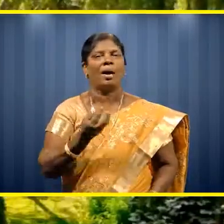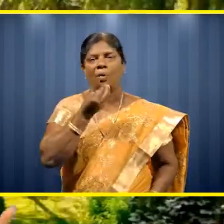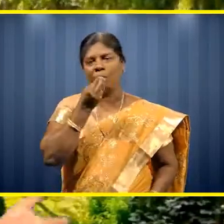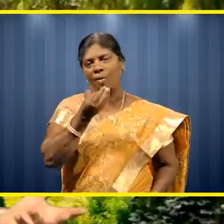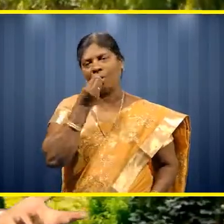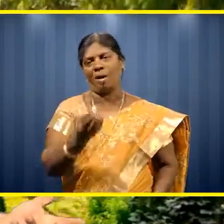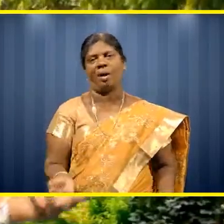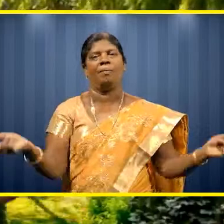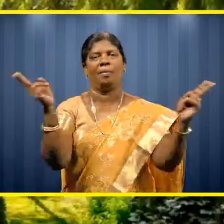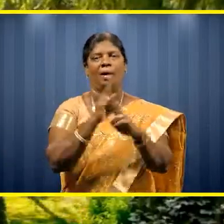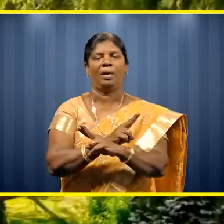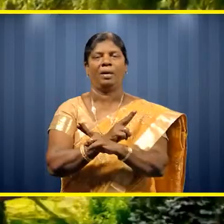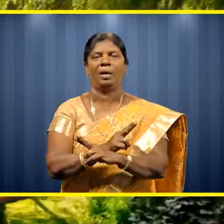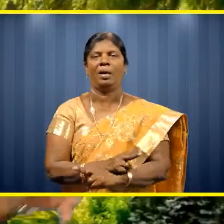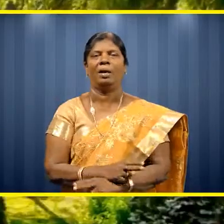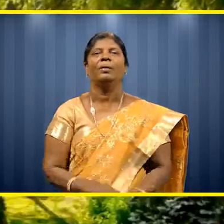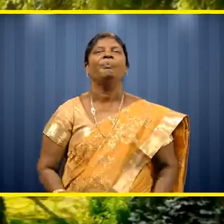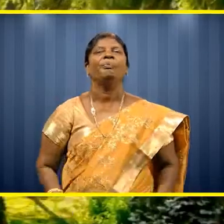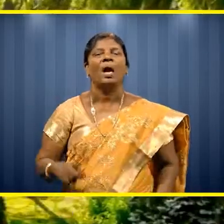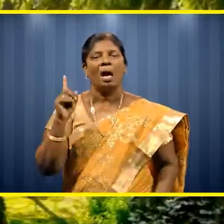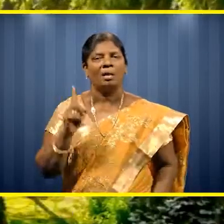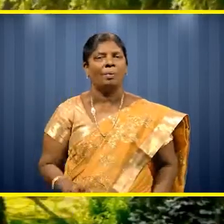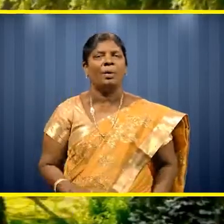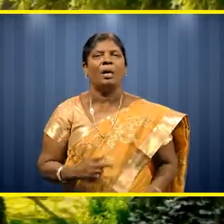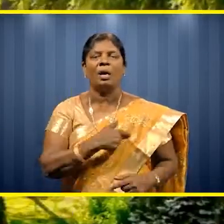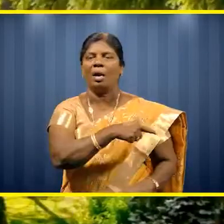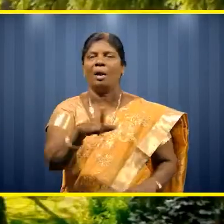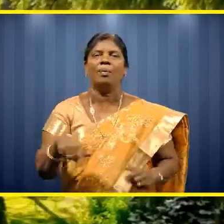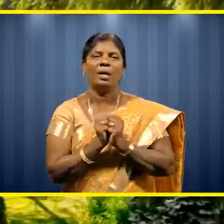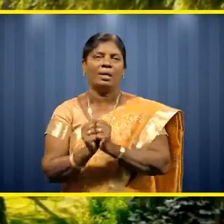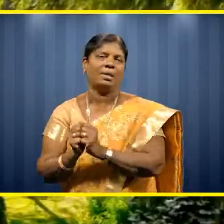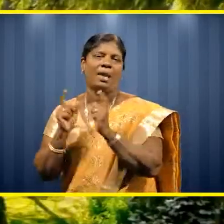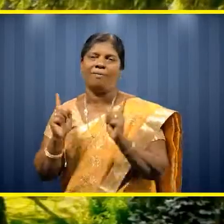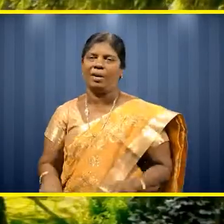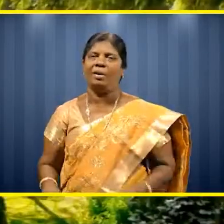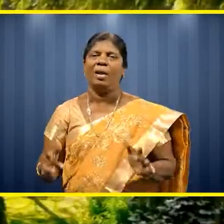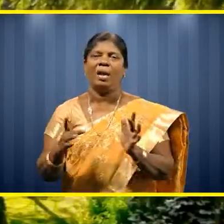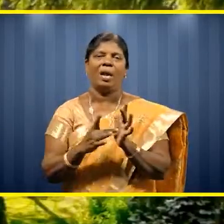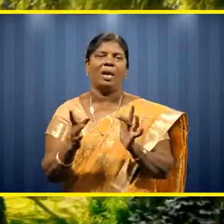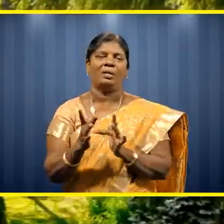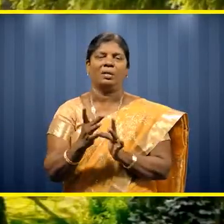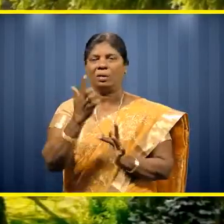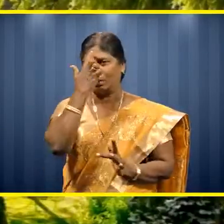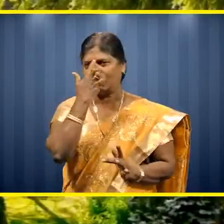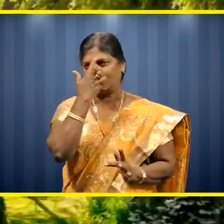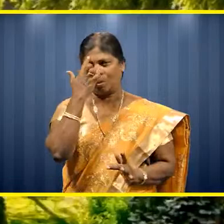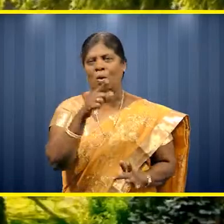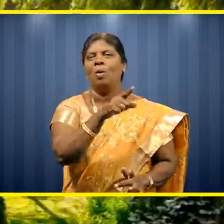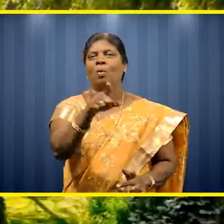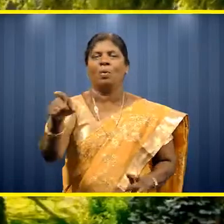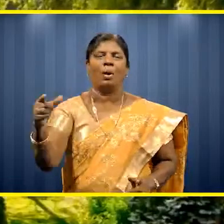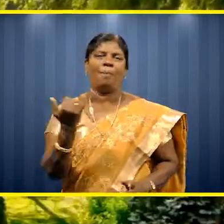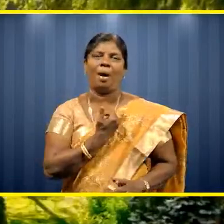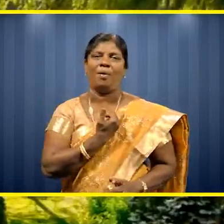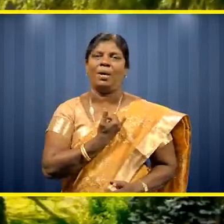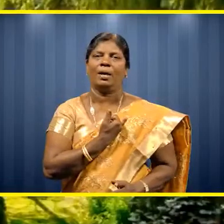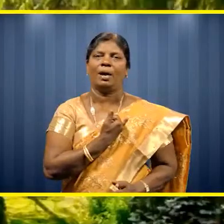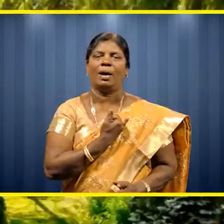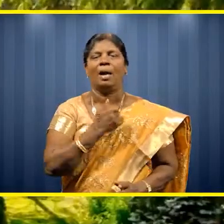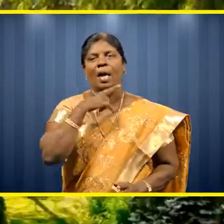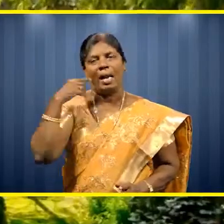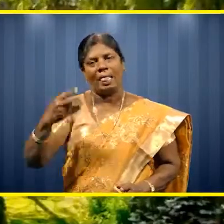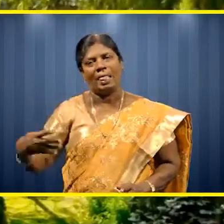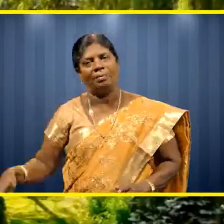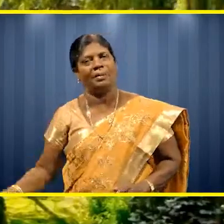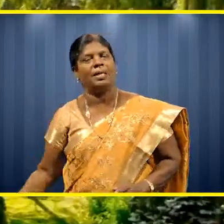முடிந்தது, இல்லாவிட்டால் அது சாத்தியமே கிடையாது. அப்படியானால் நீங்கள் என்ன செய்ய வேண்டும்? இயேசு கிறிஸ்து உங்கள்